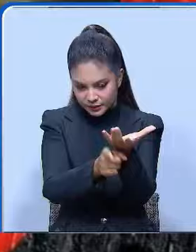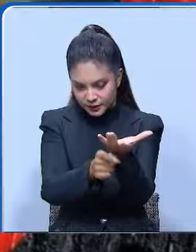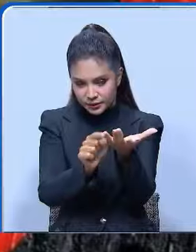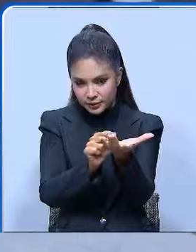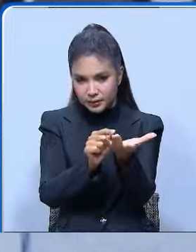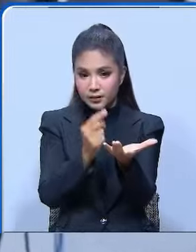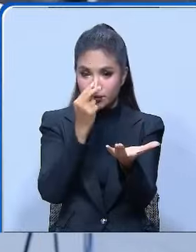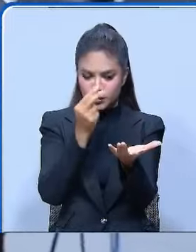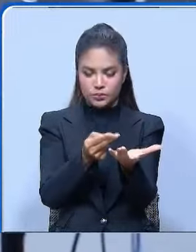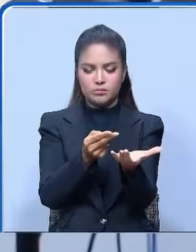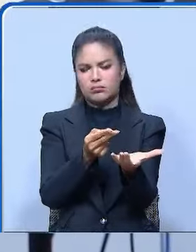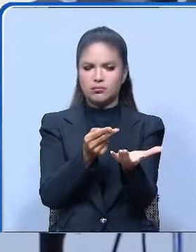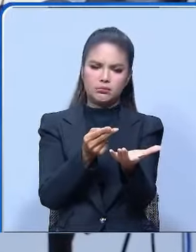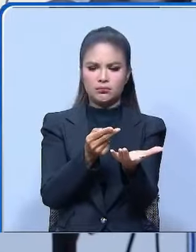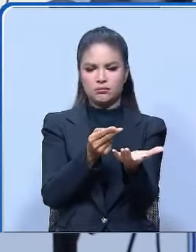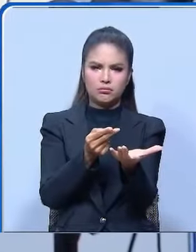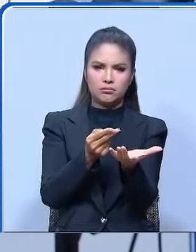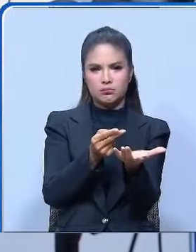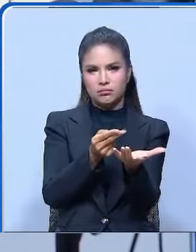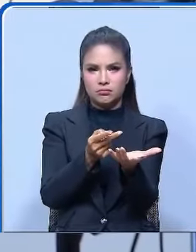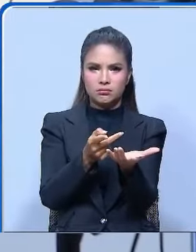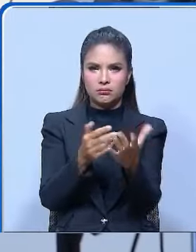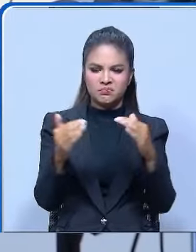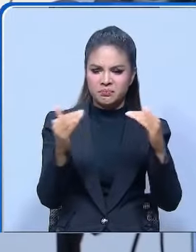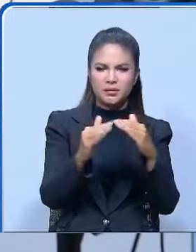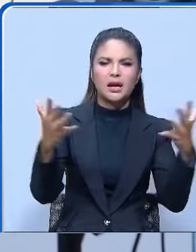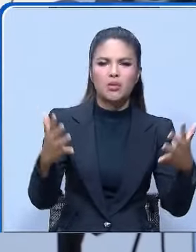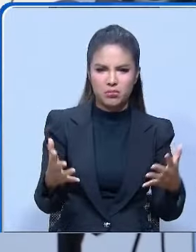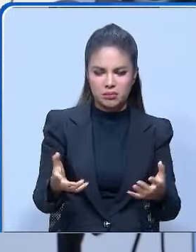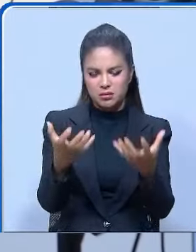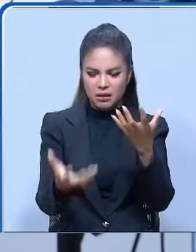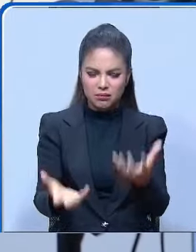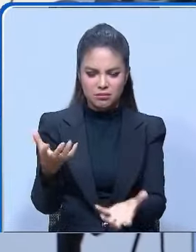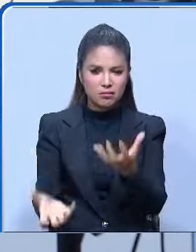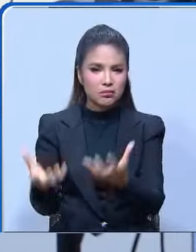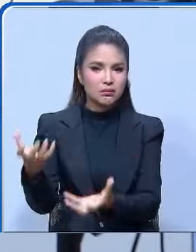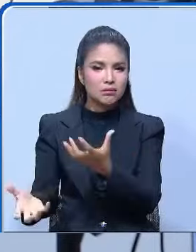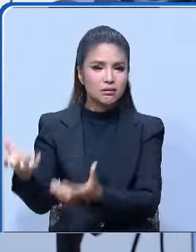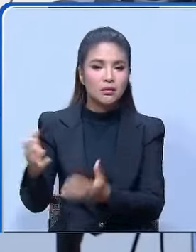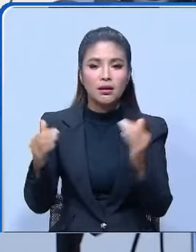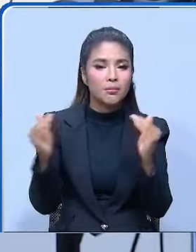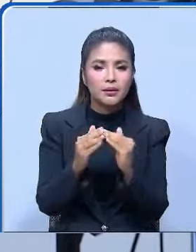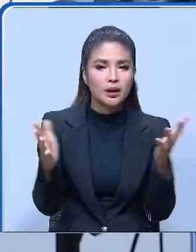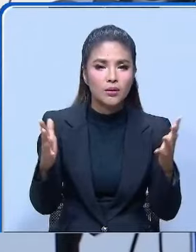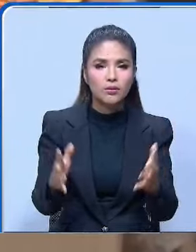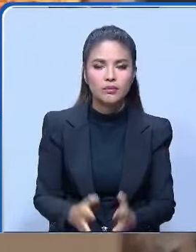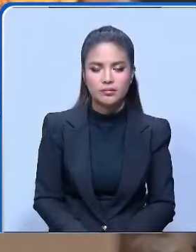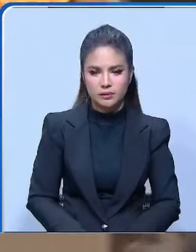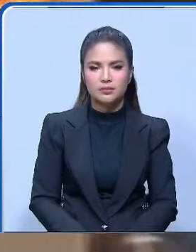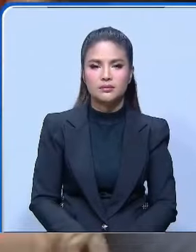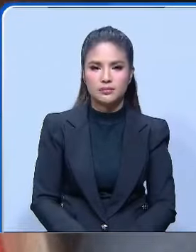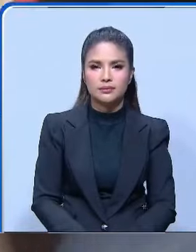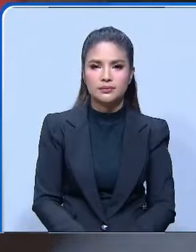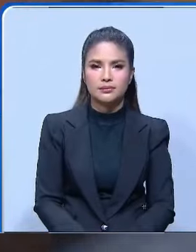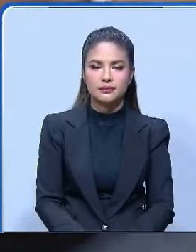ไปตรวจสอบปุ๊บอ้าวทำไมน้ำหนักนู่นนี่น่ะไม่เท่ากัน เท่ากัน ก็คือพูดง่ายๆน้ำหนักทองไม่ถึงไม่ได้มาตรฐานนะคะข้อมูลทั้งหมด